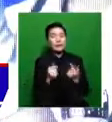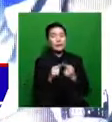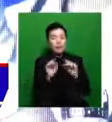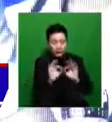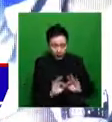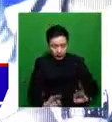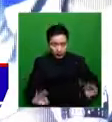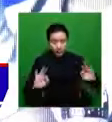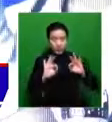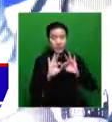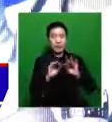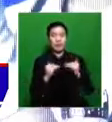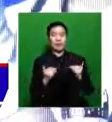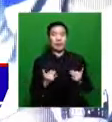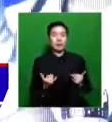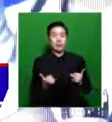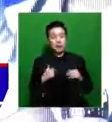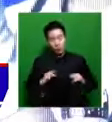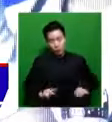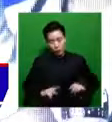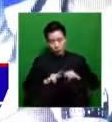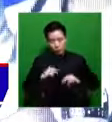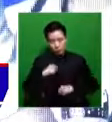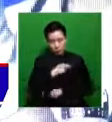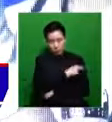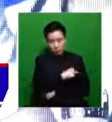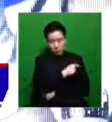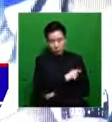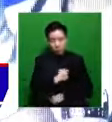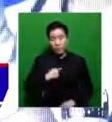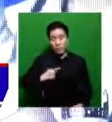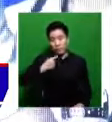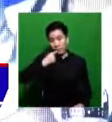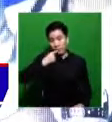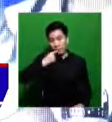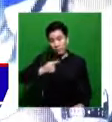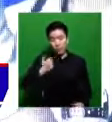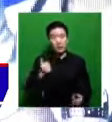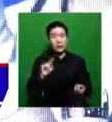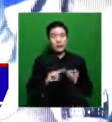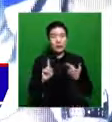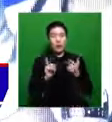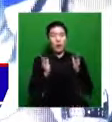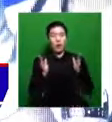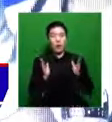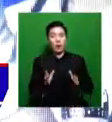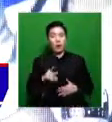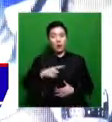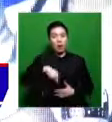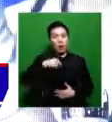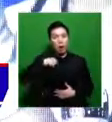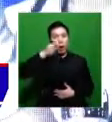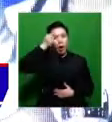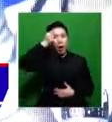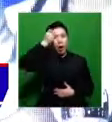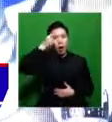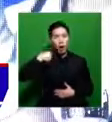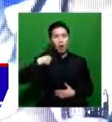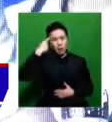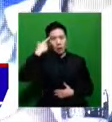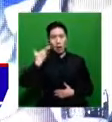ที่เรากระทรวงสาธารณสุขให้คำยืนยันนะครับว่าถ้าพี่น้องประชาชนทุกคนมีความเข้าใจให้ความ